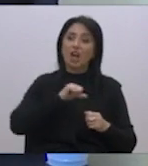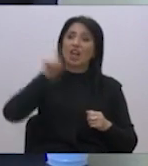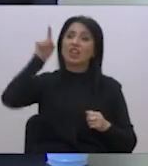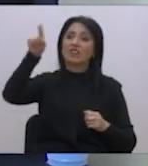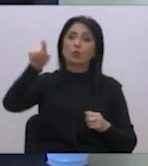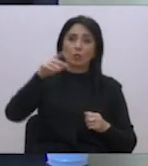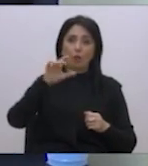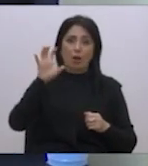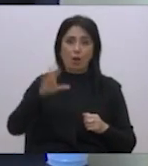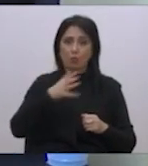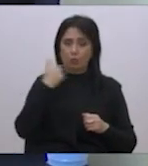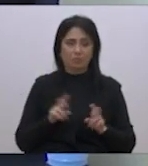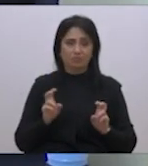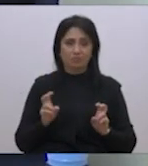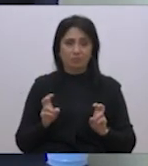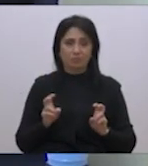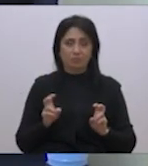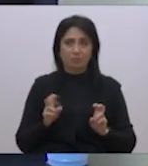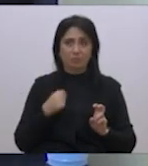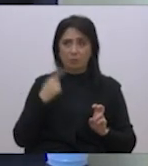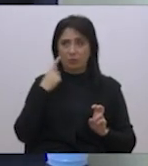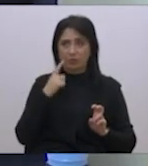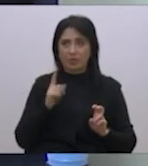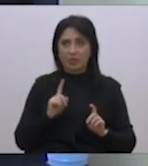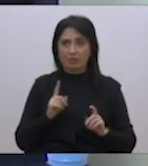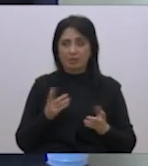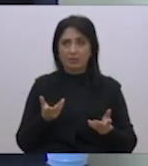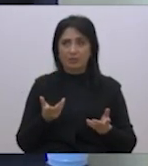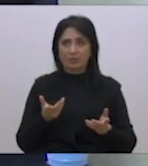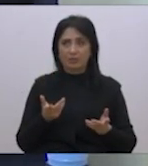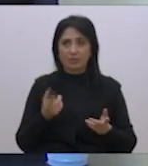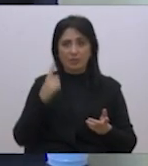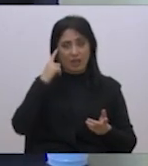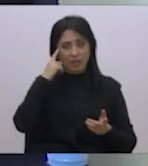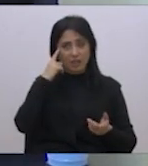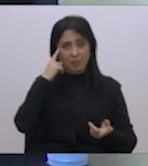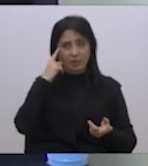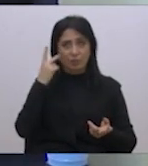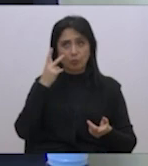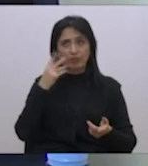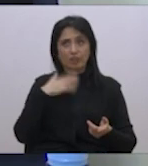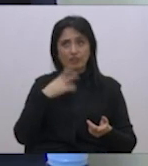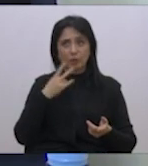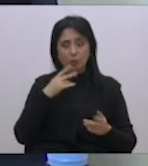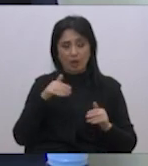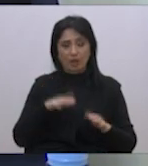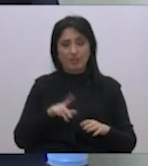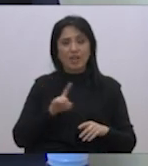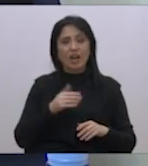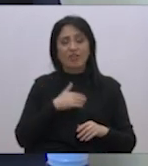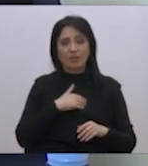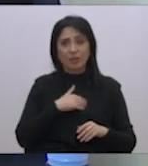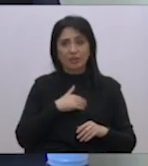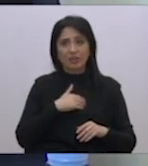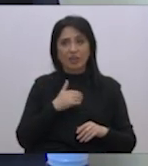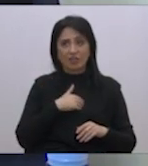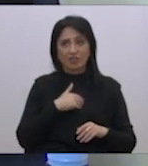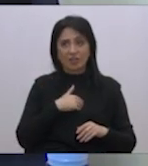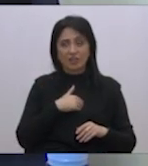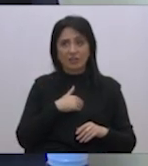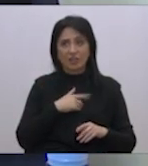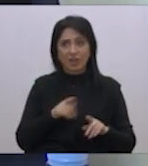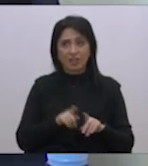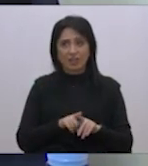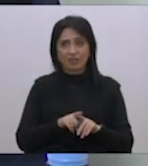ego. Ai, es, memgoni, arax nairat, da sa pic rebelia, da, unda, ce n-a sunda gadat, scuze, dragvinda, gvinda,